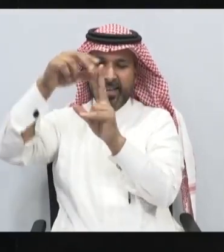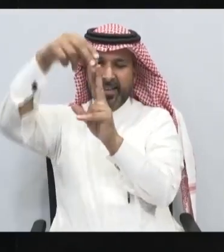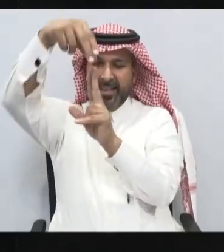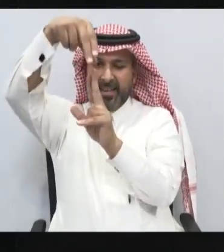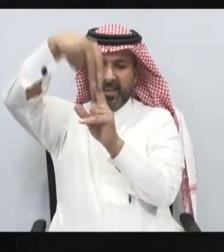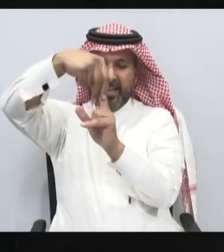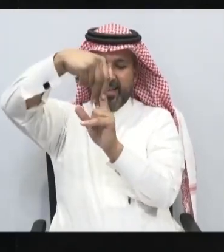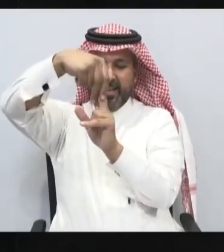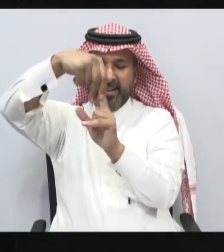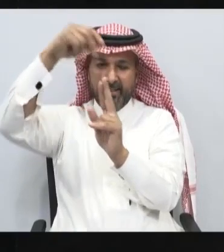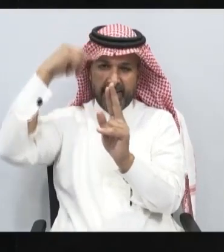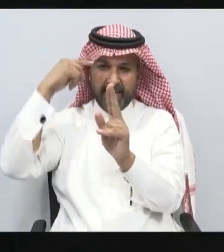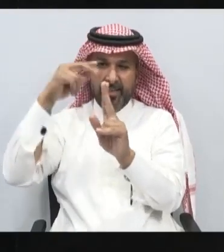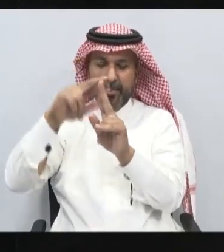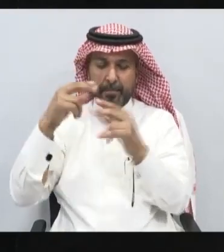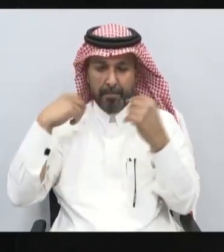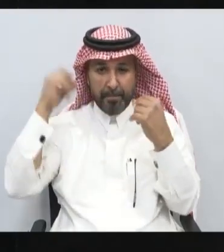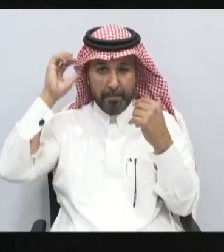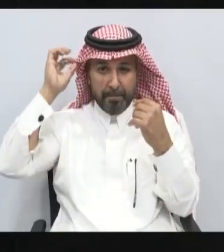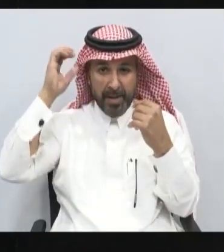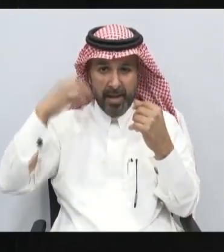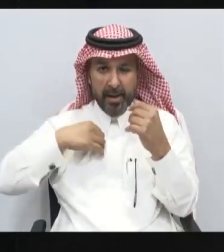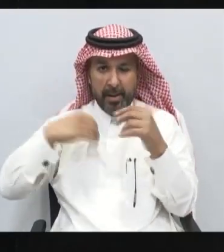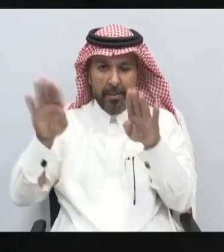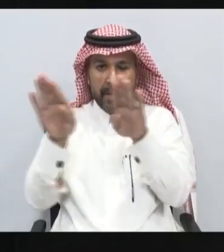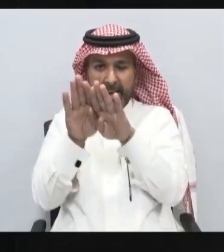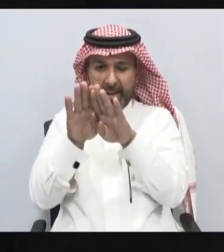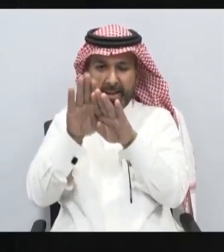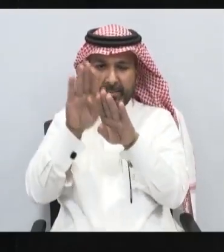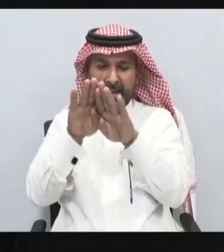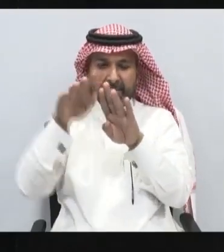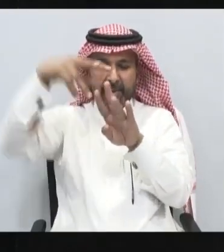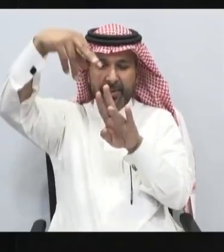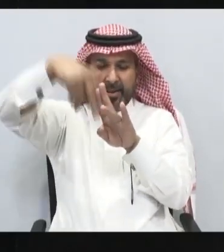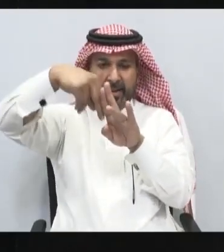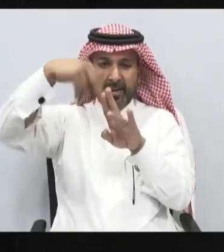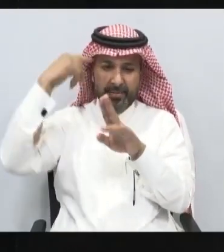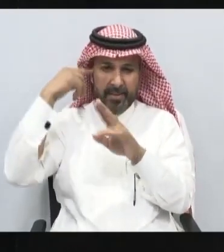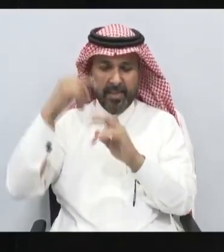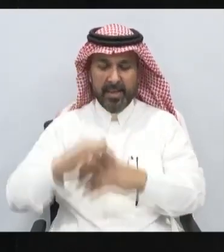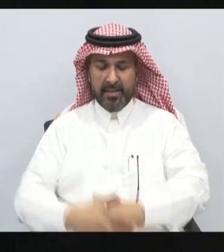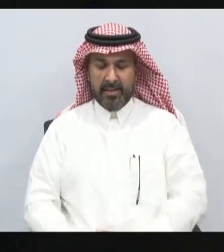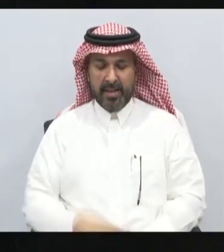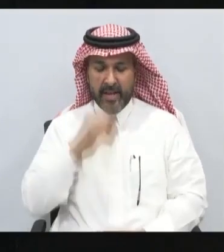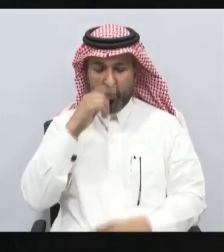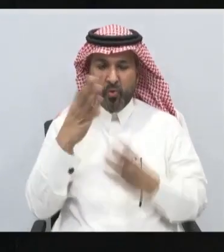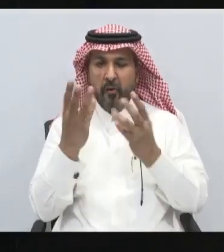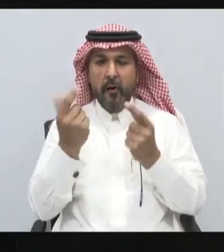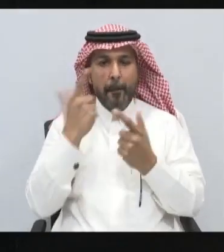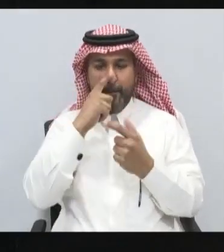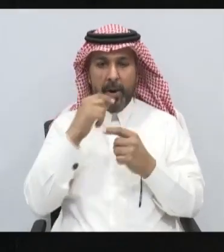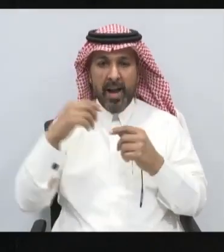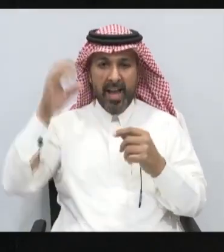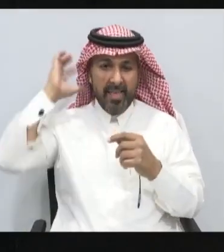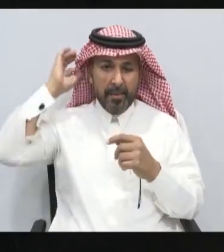عدد اللي نريد لكن اقل عدد لن تتثبت الملابس بدايتها ونهايتها على